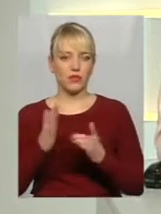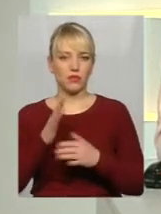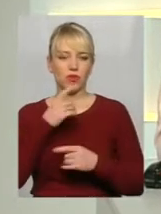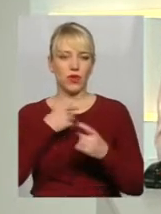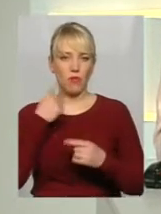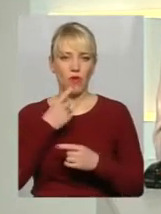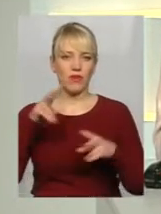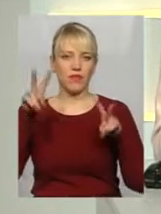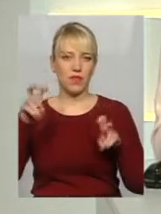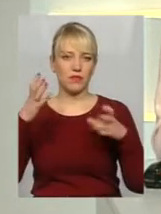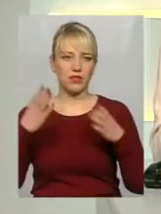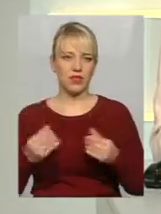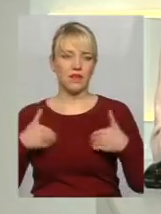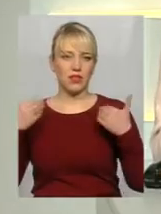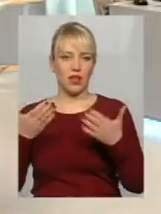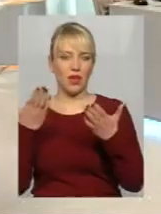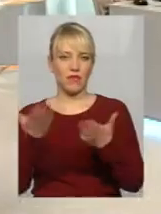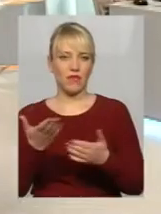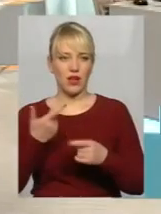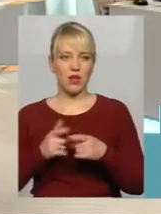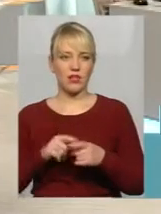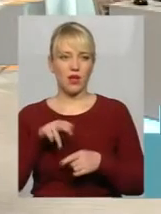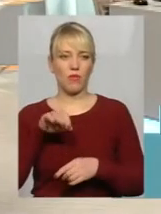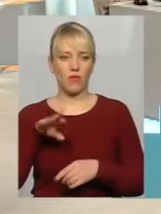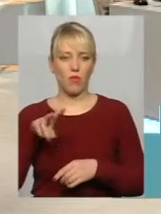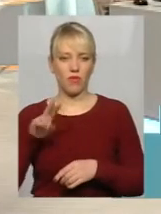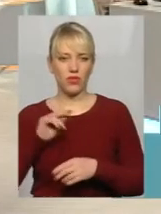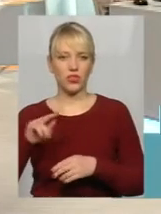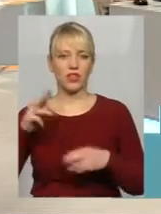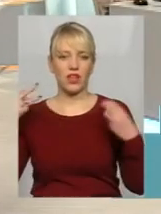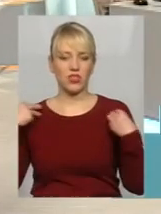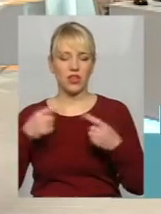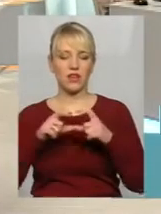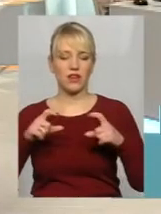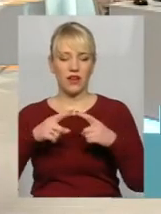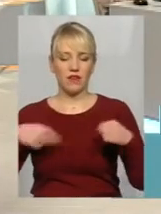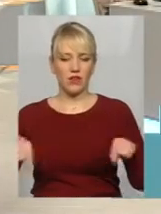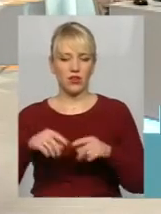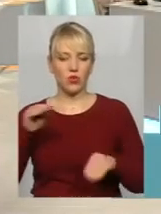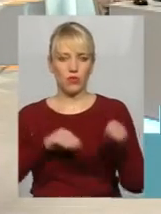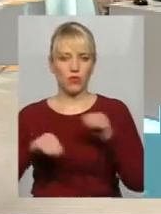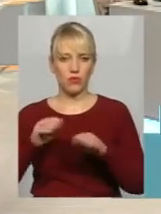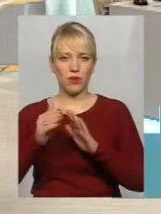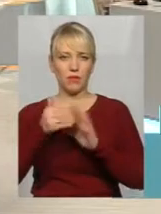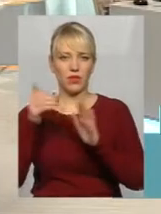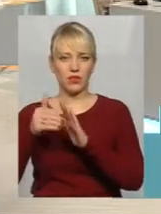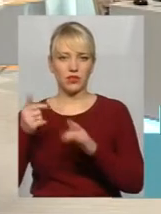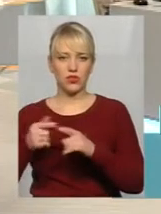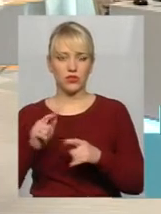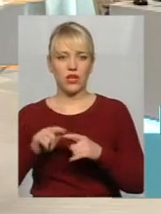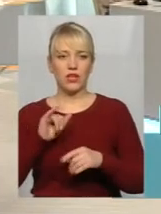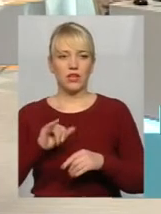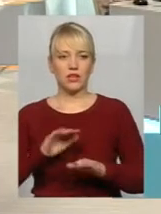в темі дня. Вітаю в нашій студії Олега Поповича, начальника відділу комплектування та призову підготовки та військової служби, заступника